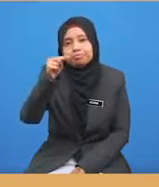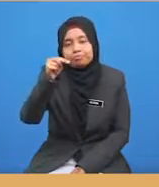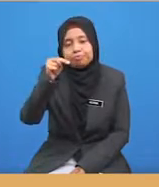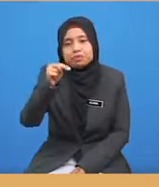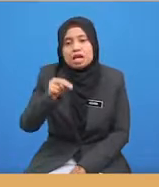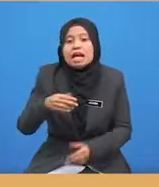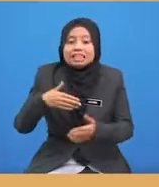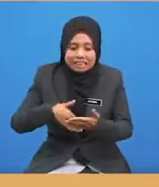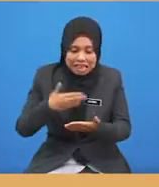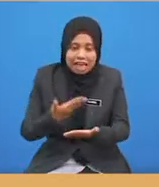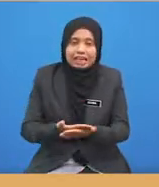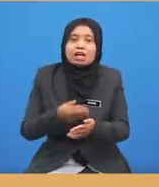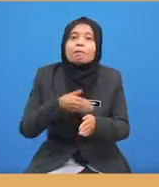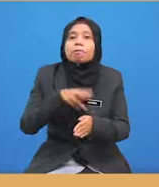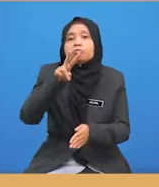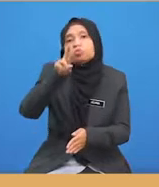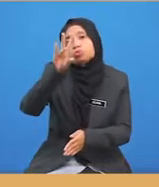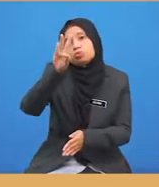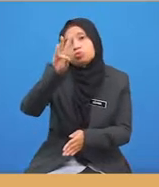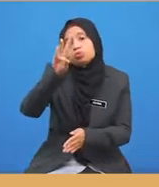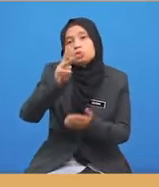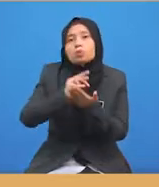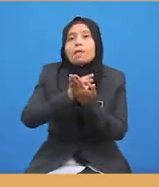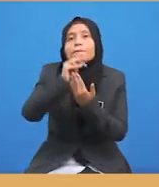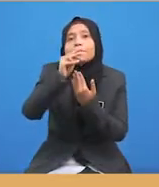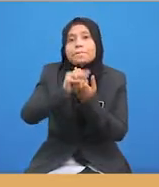Beliau dilahirkan pada 27